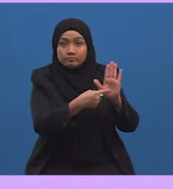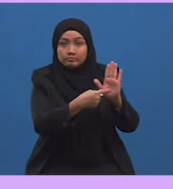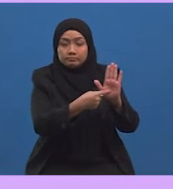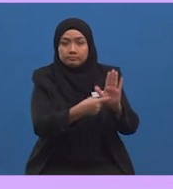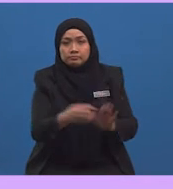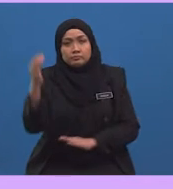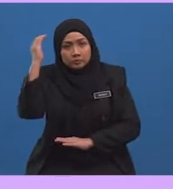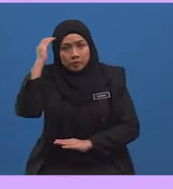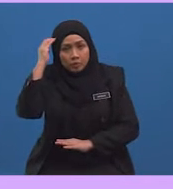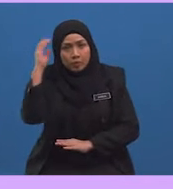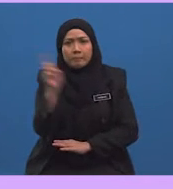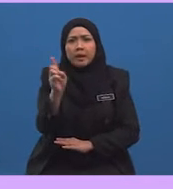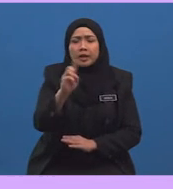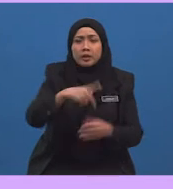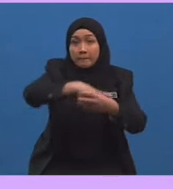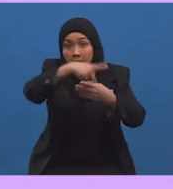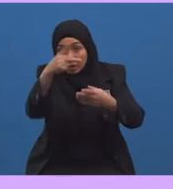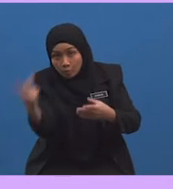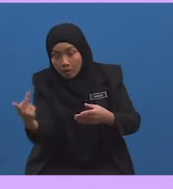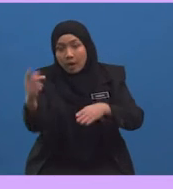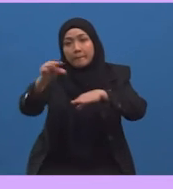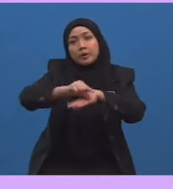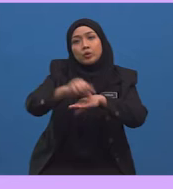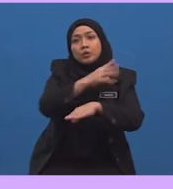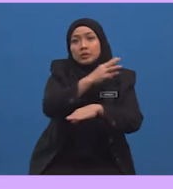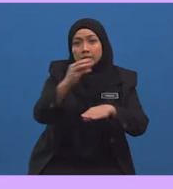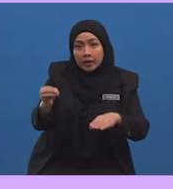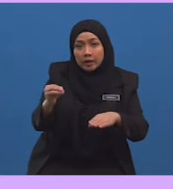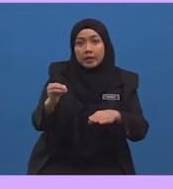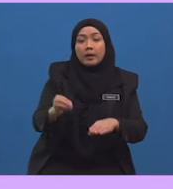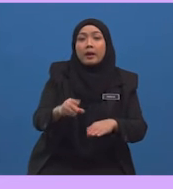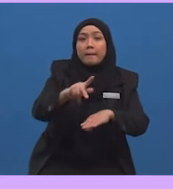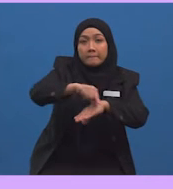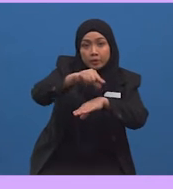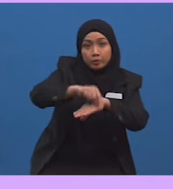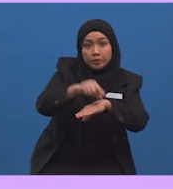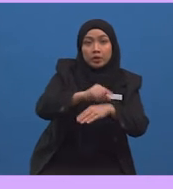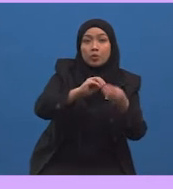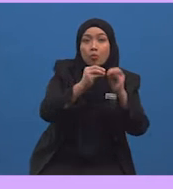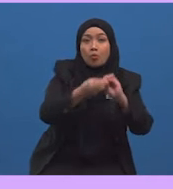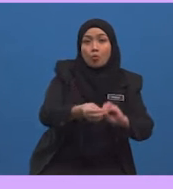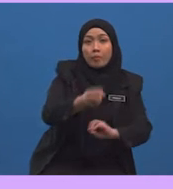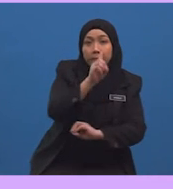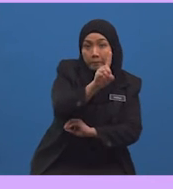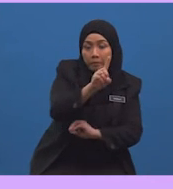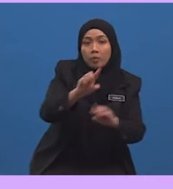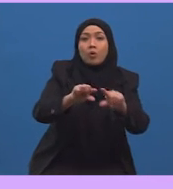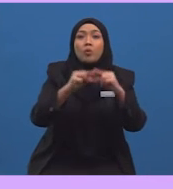pengguna primer, pengguna sekunder dan pengguna tertiar. Ya,